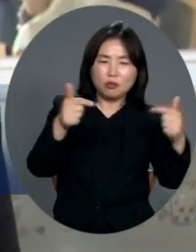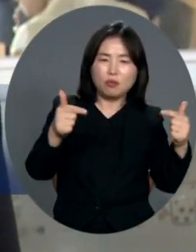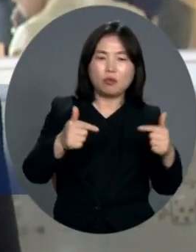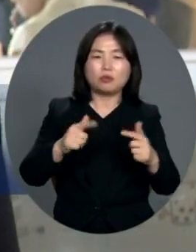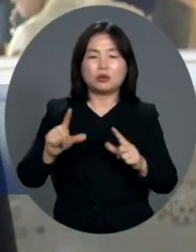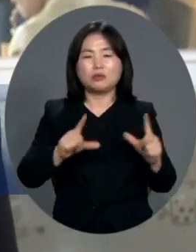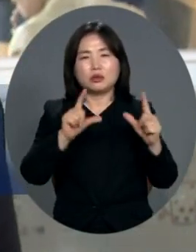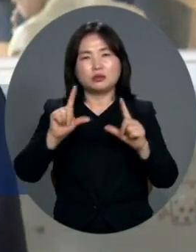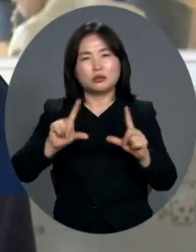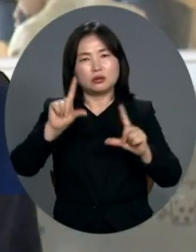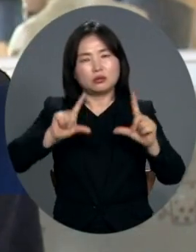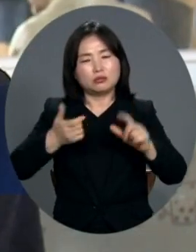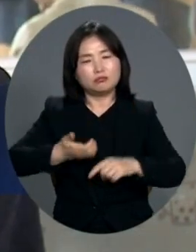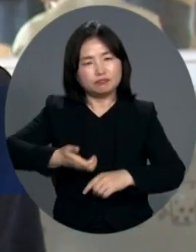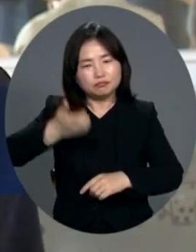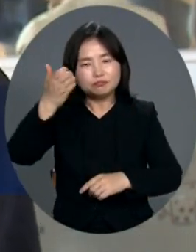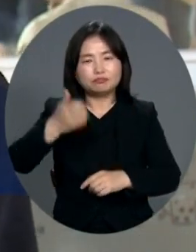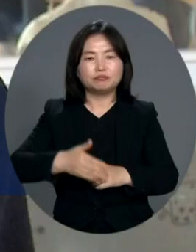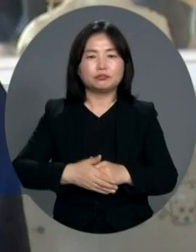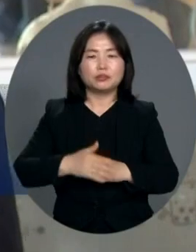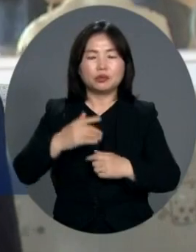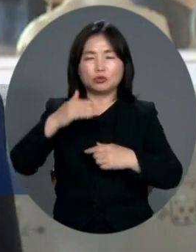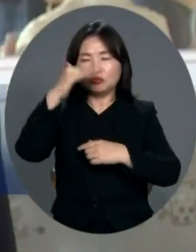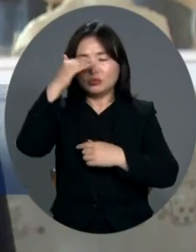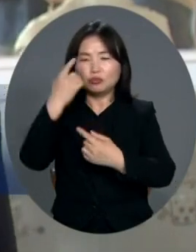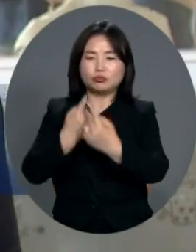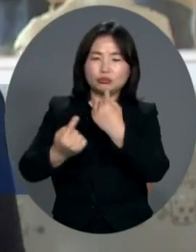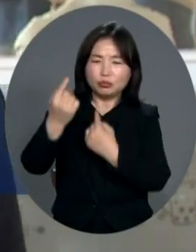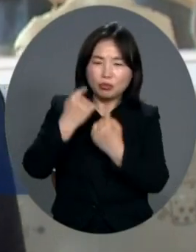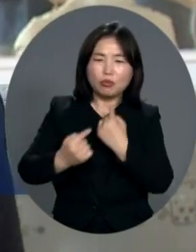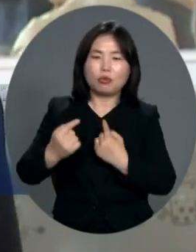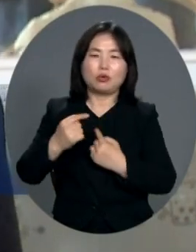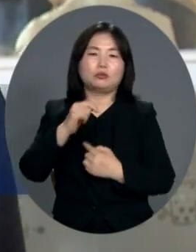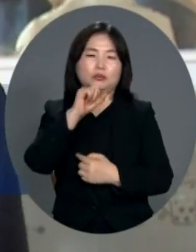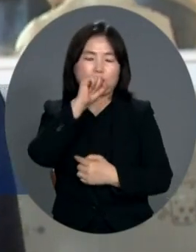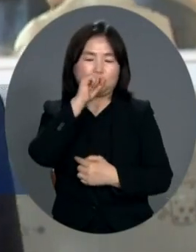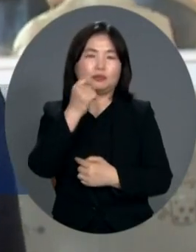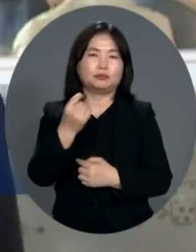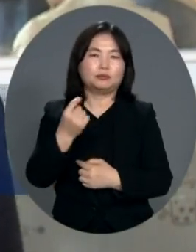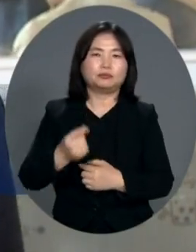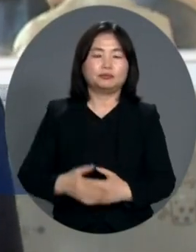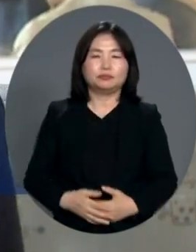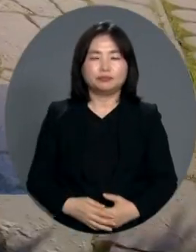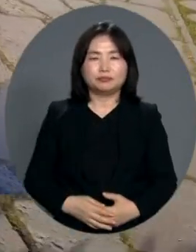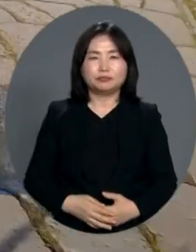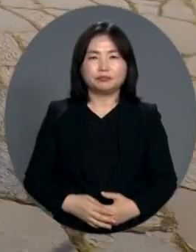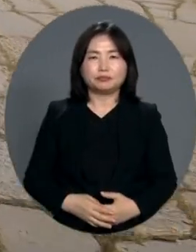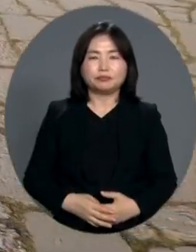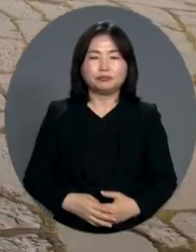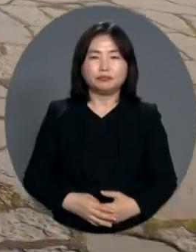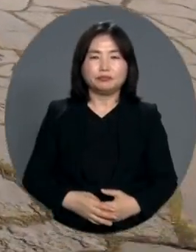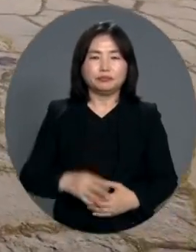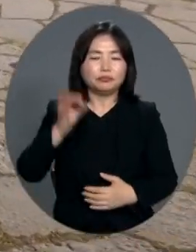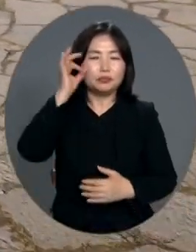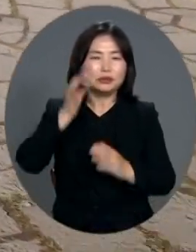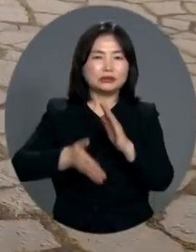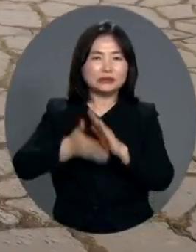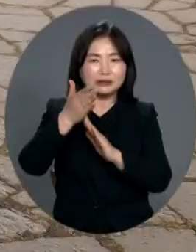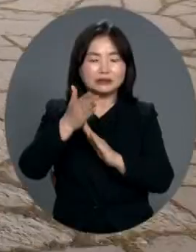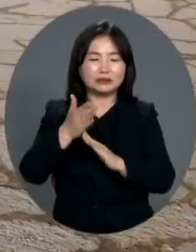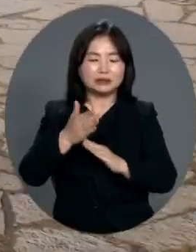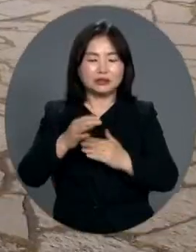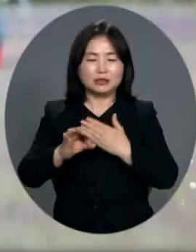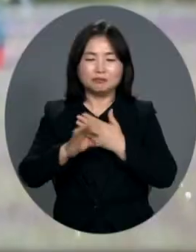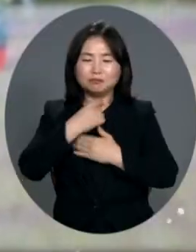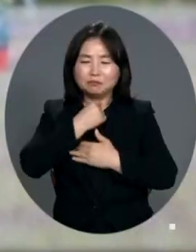창출하고 또 삶의 질도 좀 향상시키고 관광객도 유치 좀 시키고 좀 했으면 좋겠습니다. 포항시는 후보지